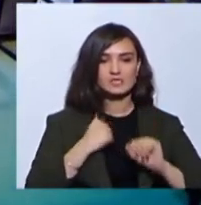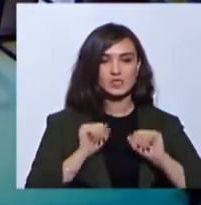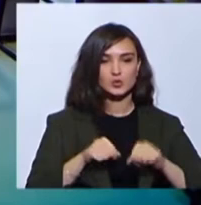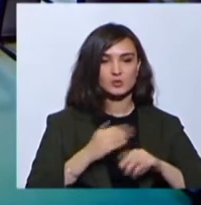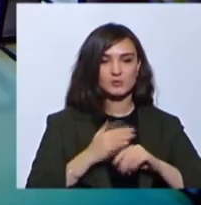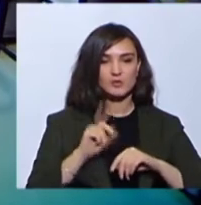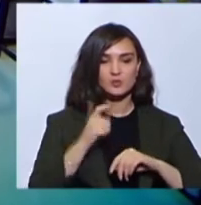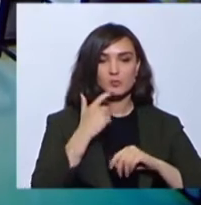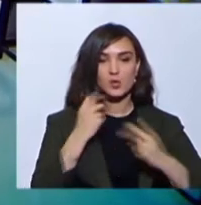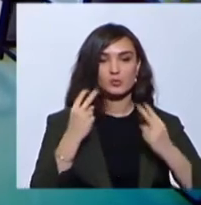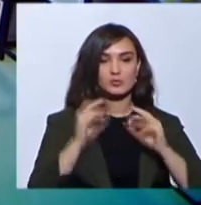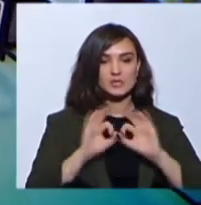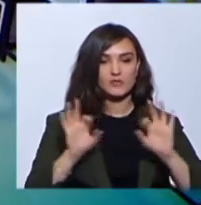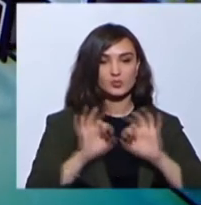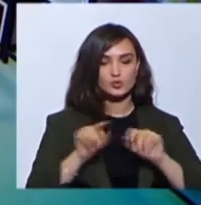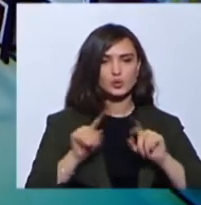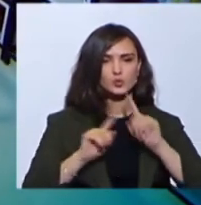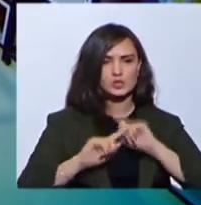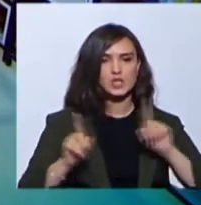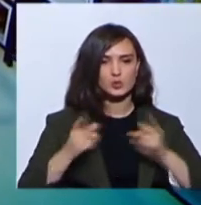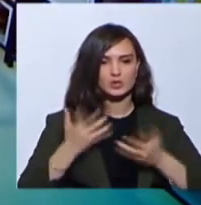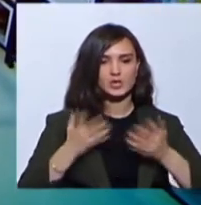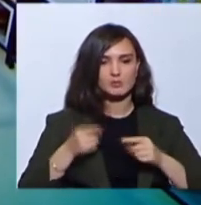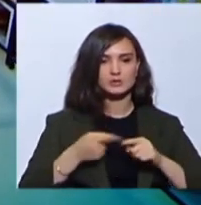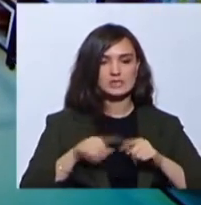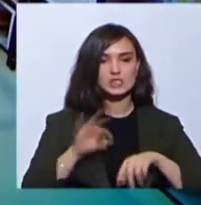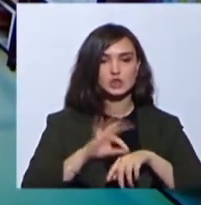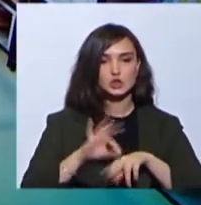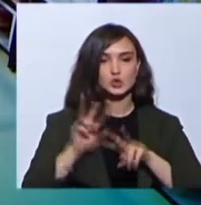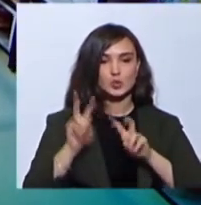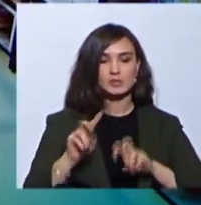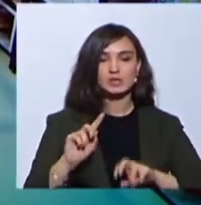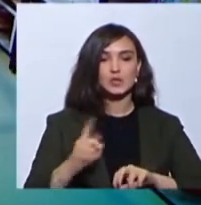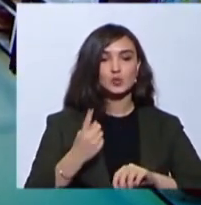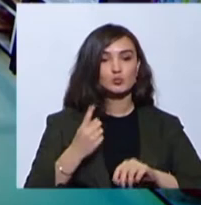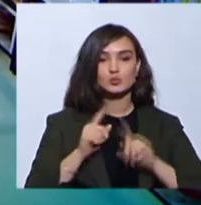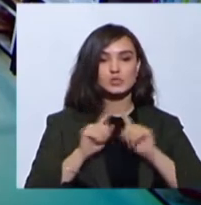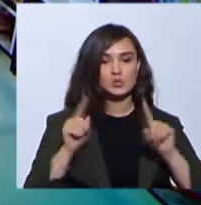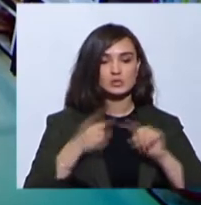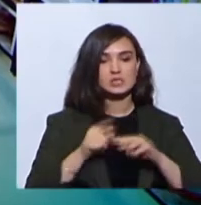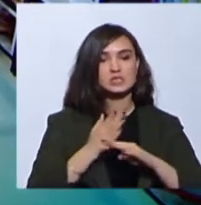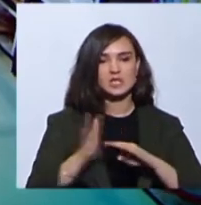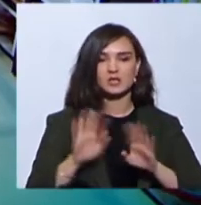საშუალება, რომ აყურებელს ავუხსნა. უცნაურად ჟღერს ეს პიკვიკის სინდრომი, რატომ ჟღერს ასე უცნაურად, ეს